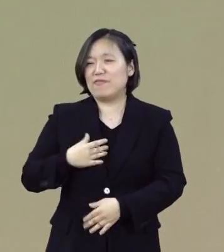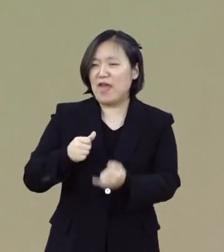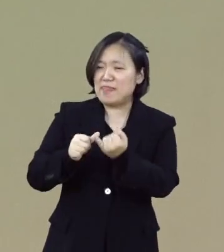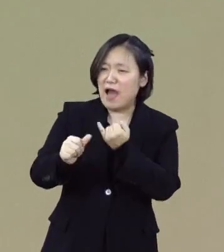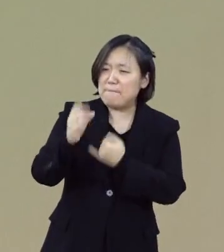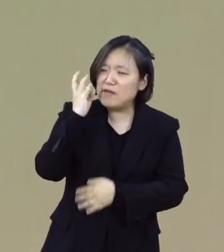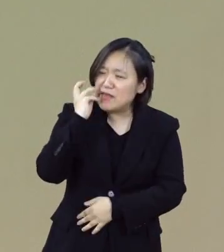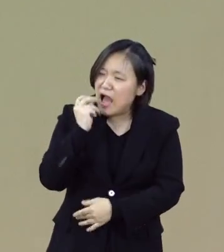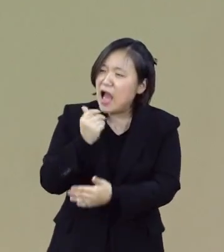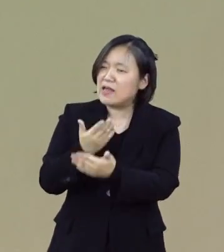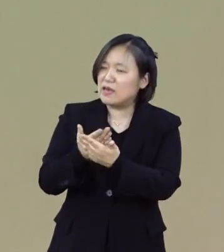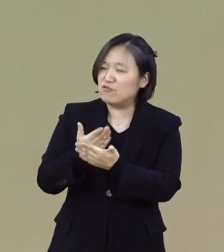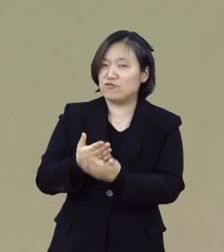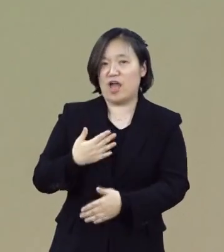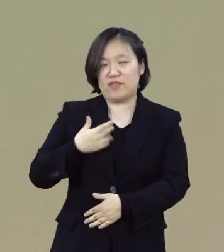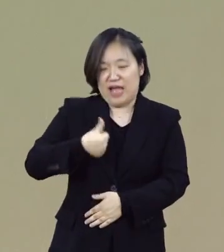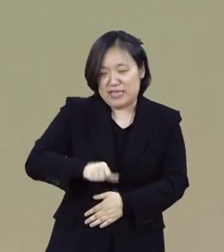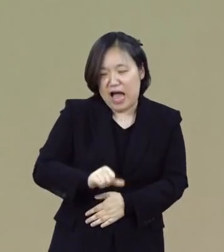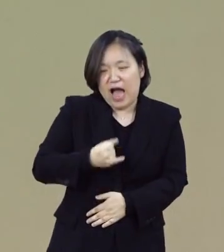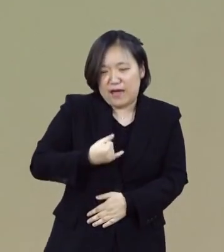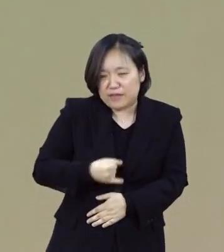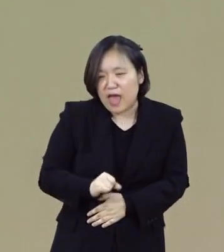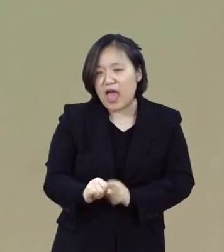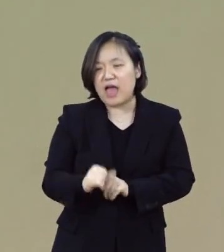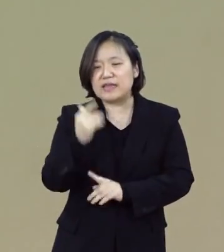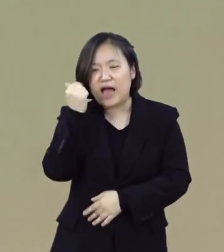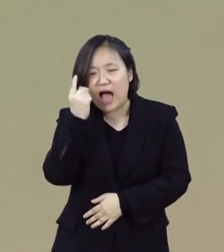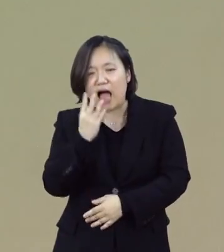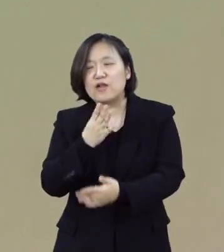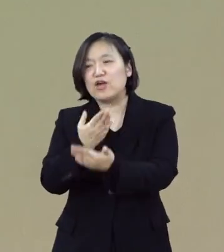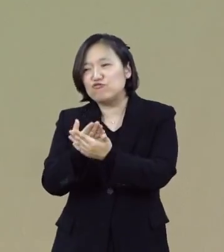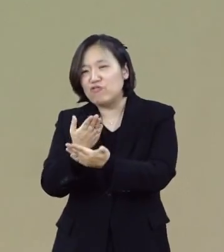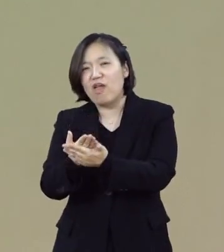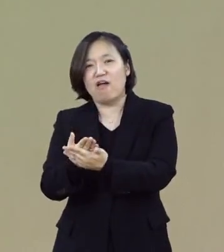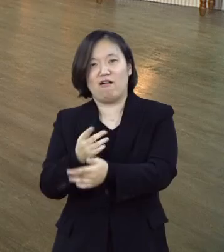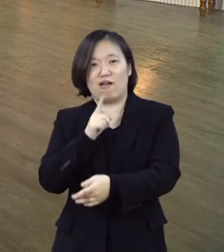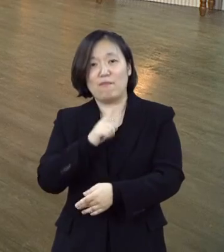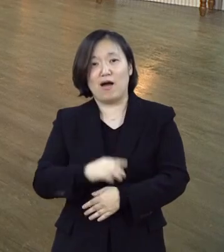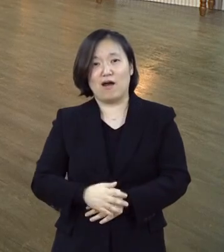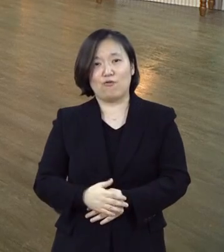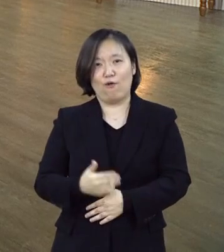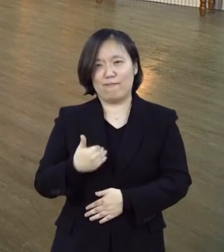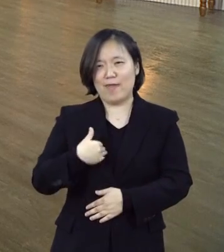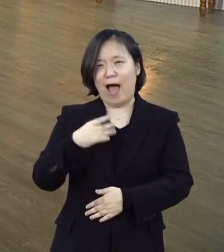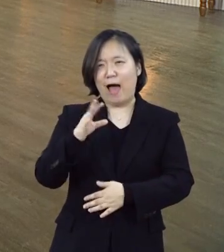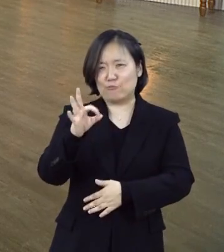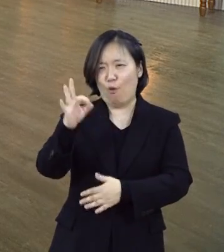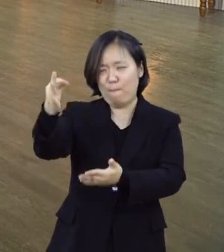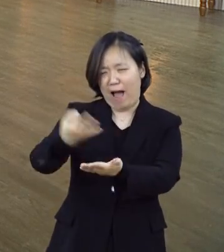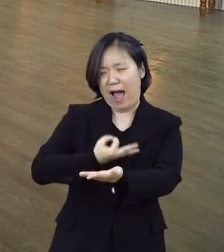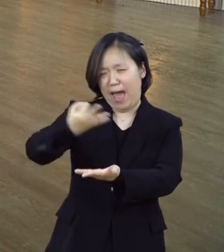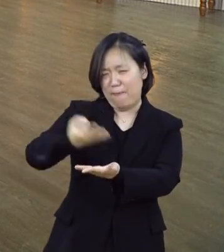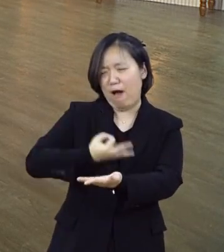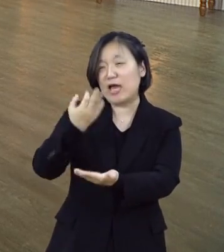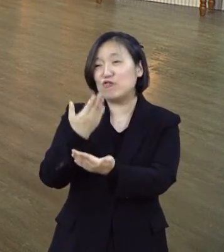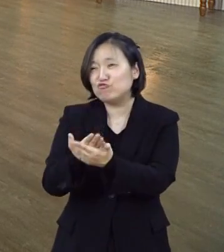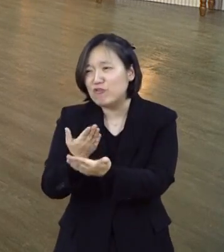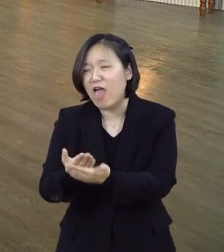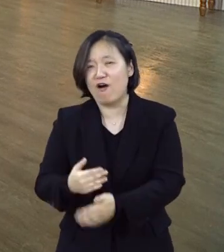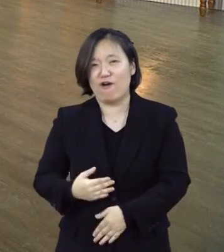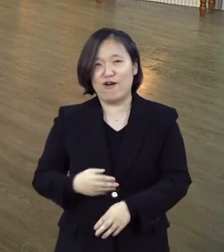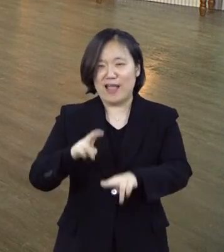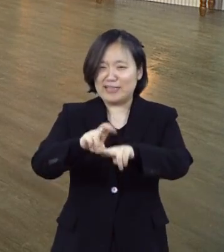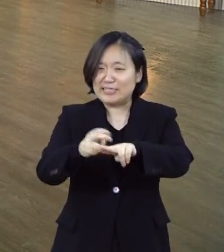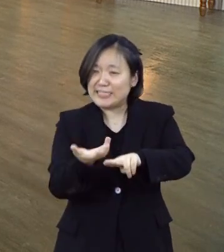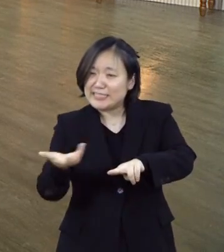자식 잘되게 해주세요. 우리 가족 잘되게 해주세요. 뭐 저 돈 많이 벌게 해주세요. 저